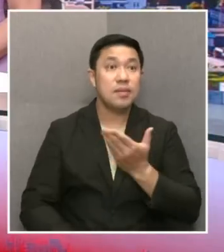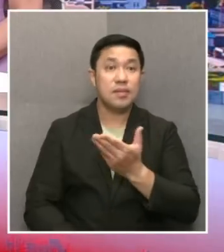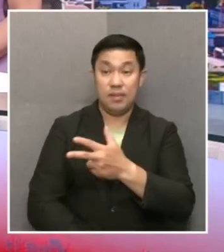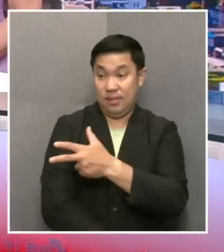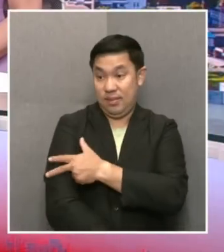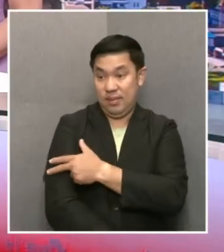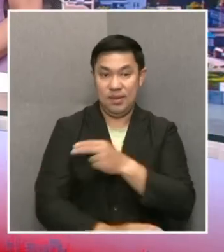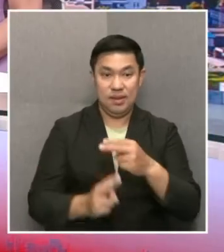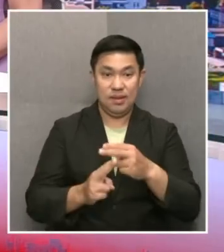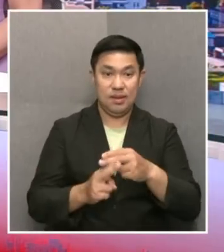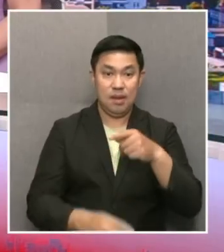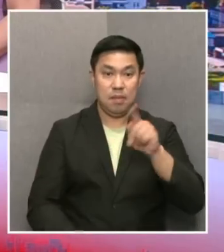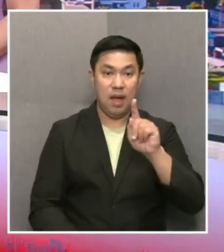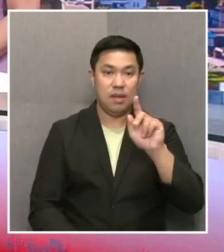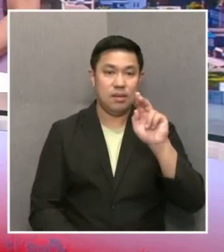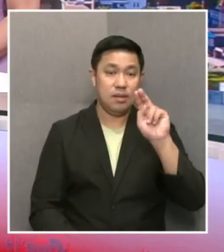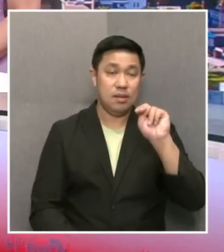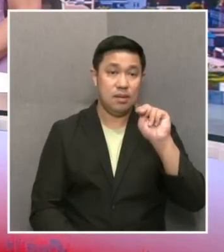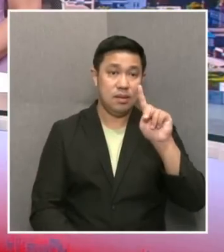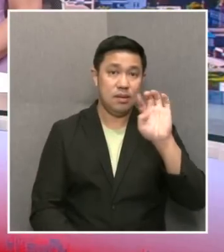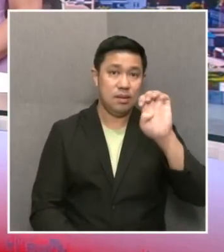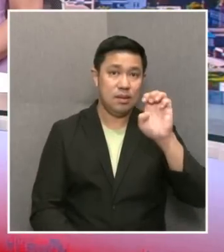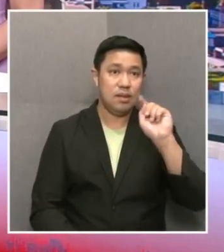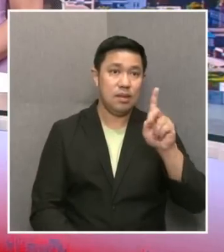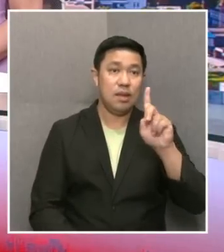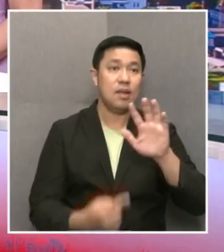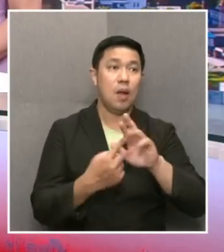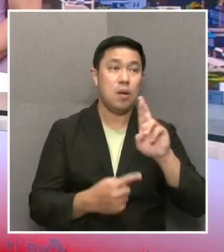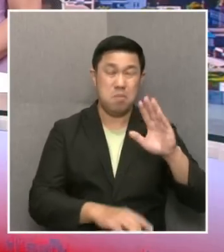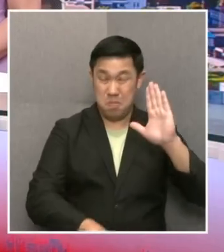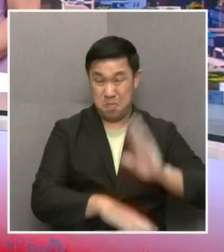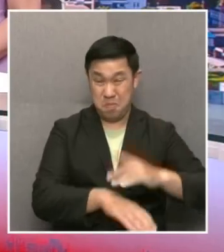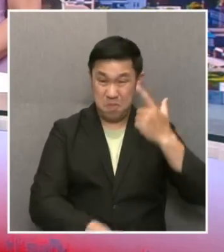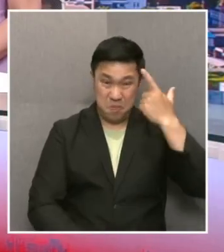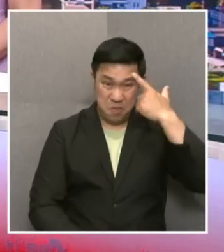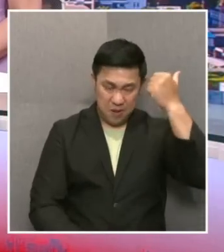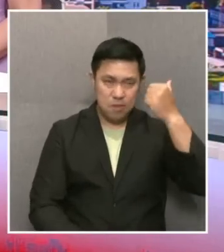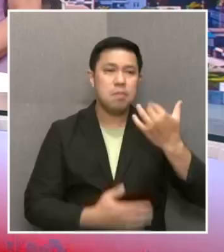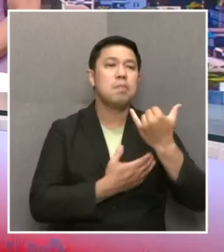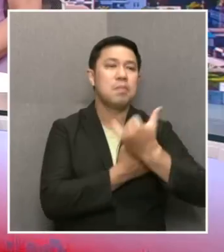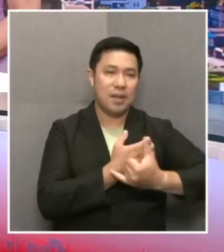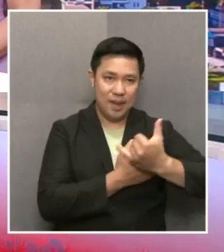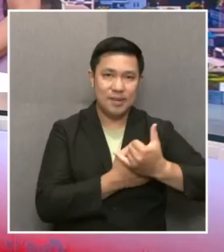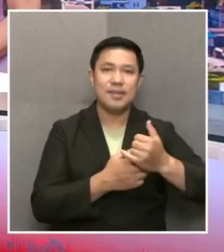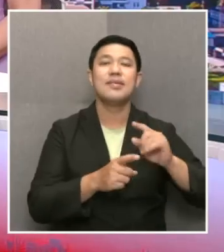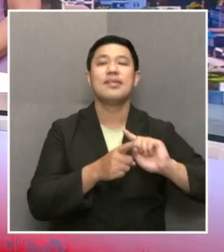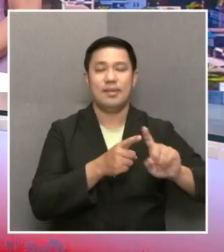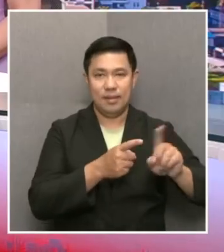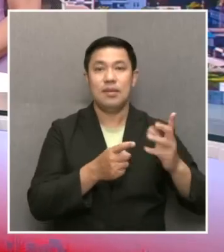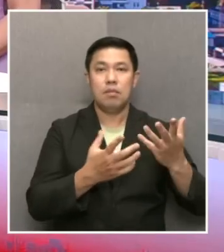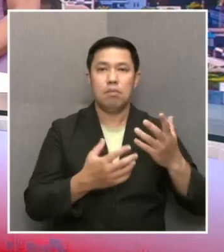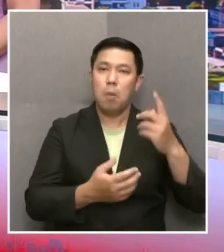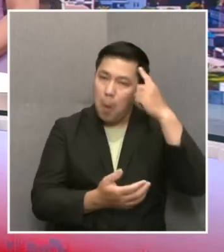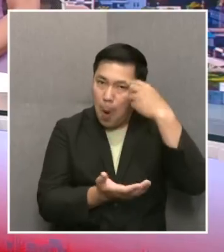ปณิธานวัฒนายากรนะคะท่านเป็นนักวิชาการอิสระผู้เชี่ยวชาญด้านความมั่นคงและการต่างประเทศนะคะก็วิเคราะห์ไว้นะคะถึงบทบาท